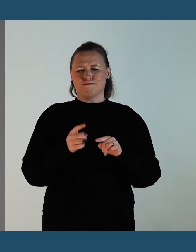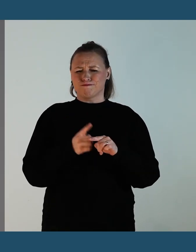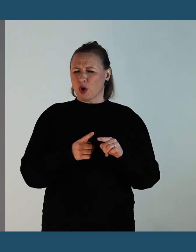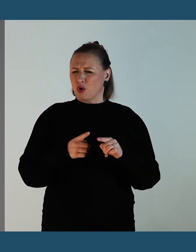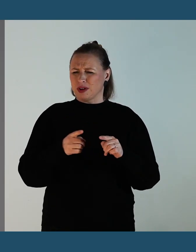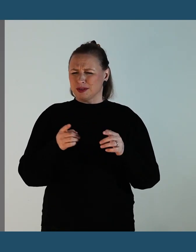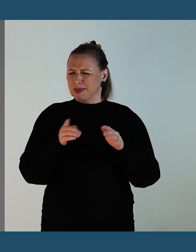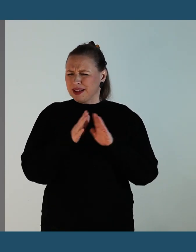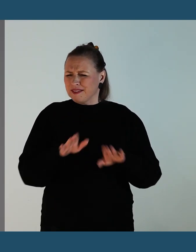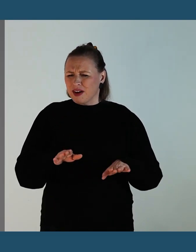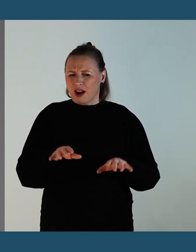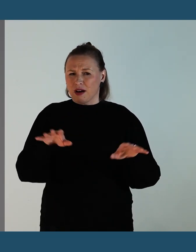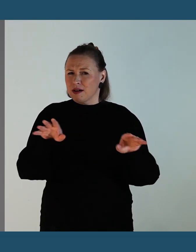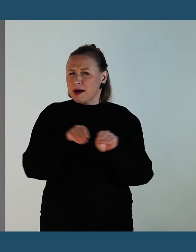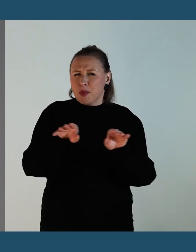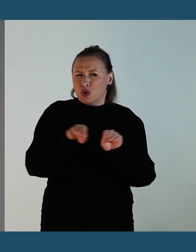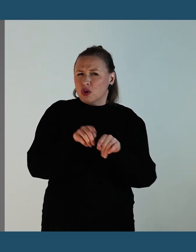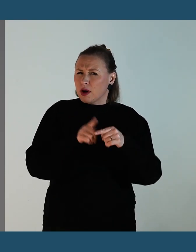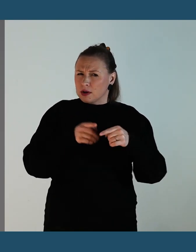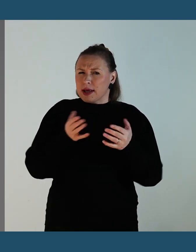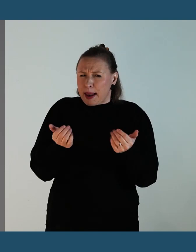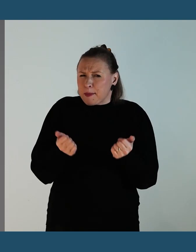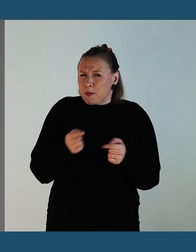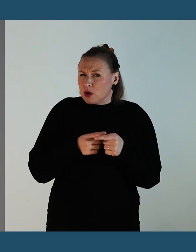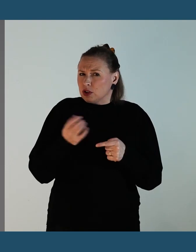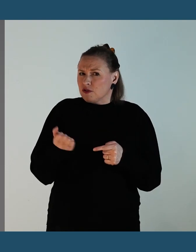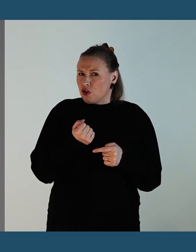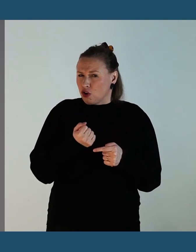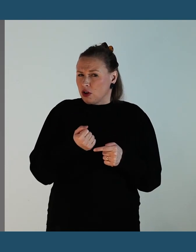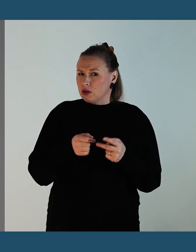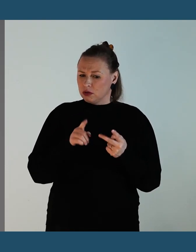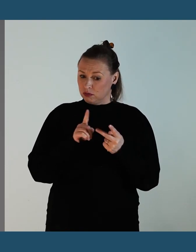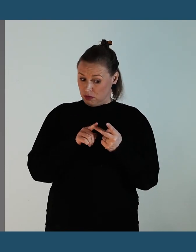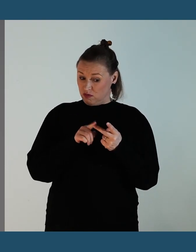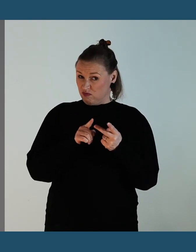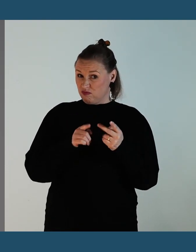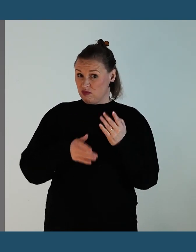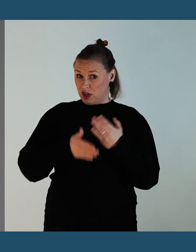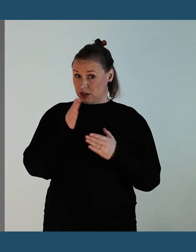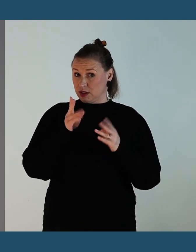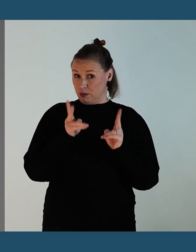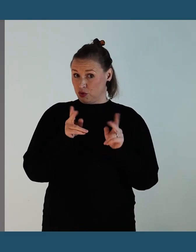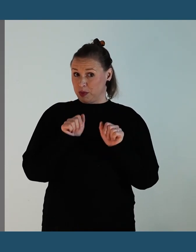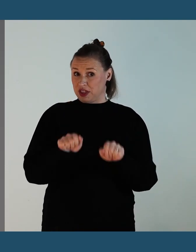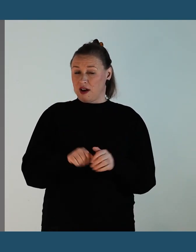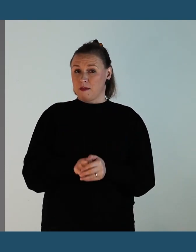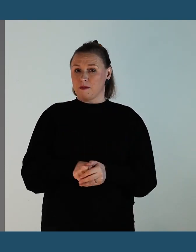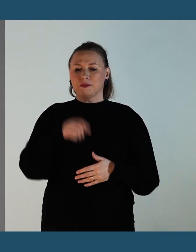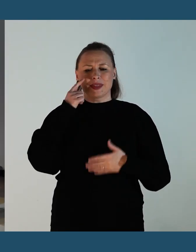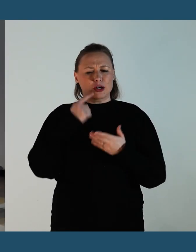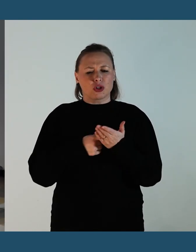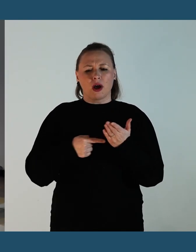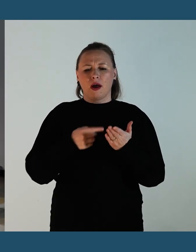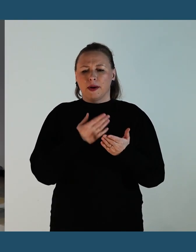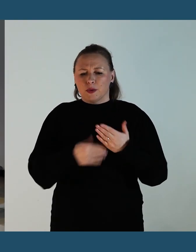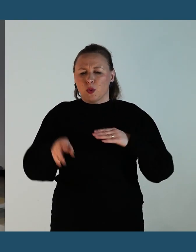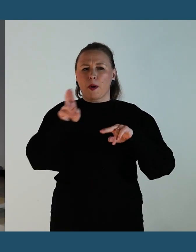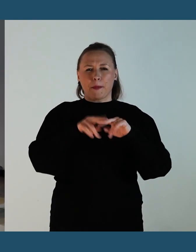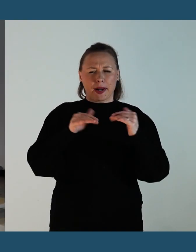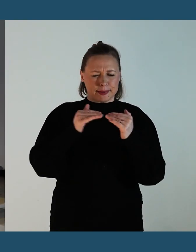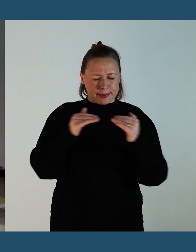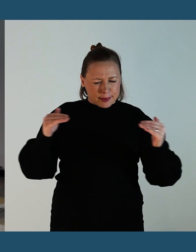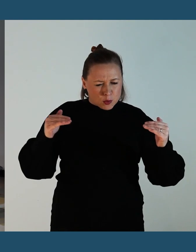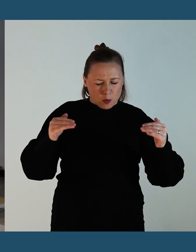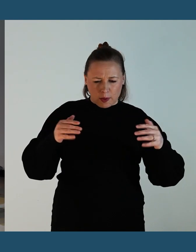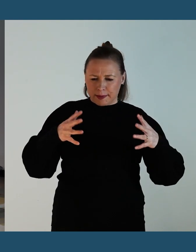myös helpommin raportoimaan. Se on toinen juttu. Eli mun mielestä meidän pitäisi mennä aika tiukasti sinne työpaikkatasolle ja miettiä